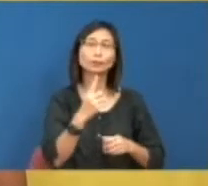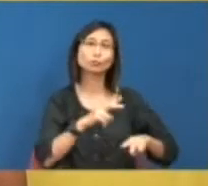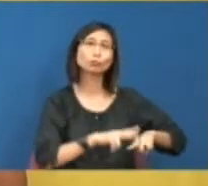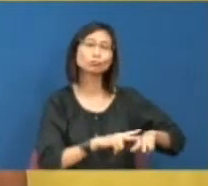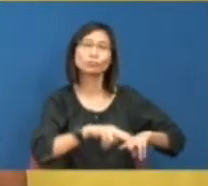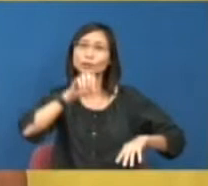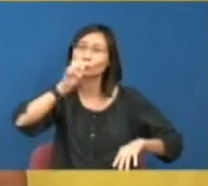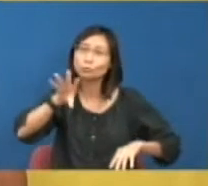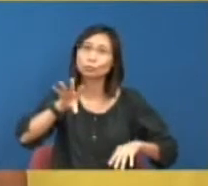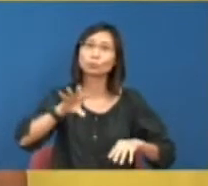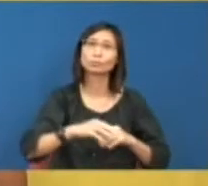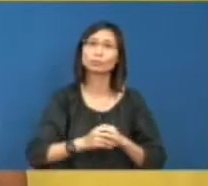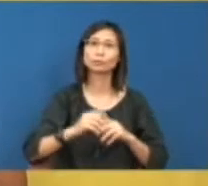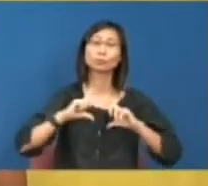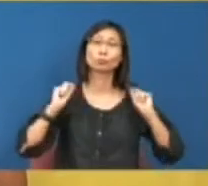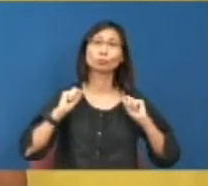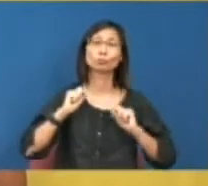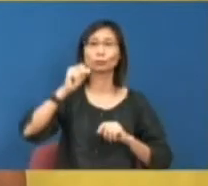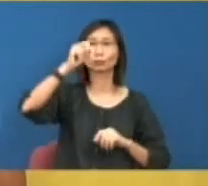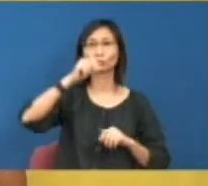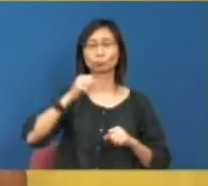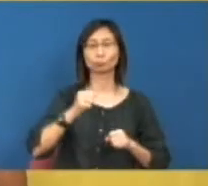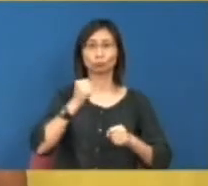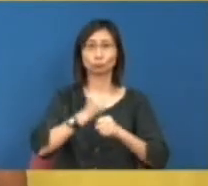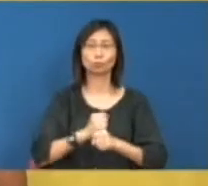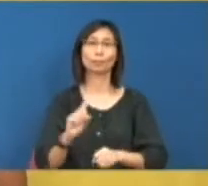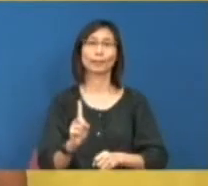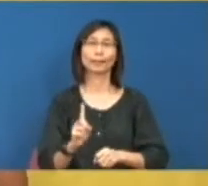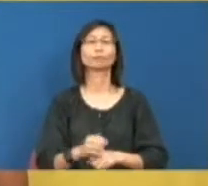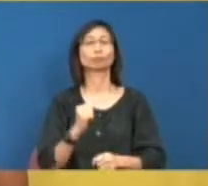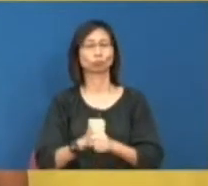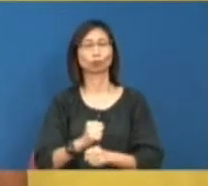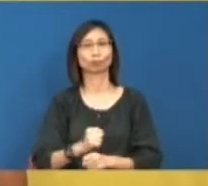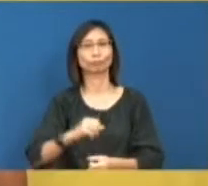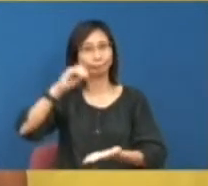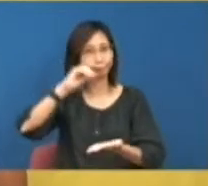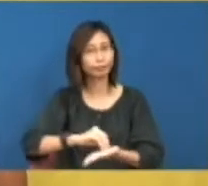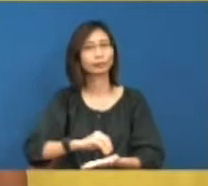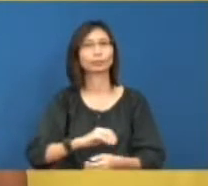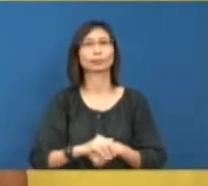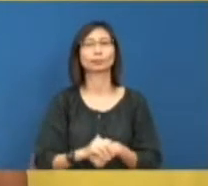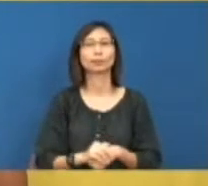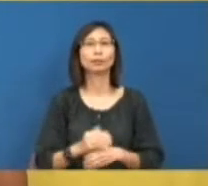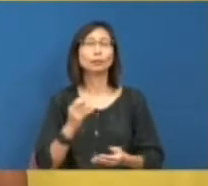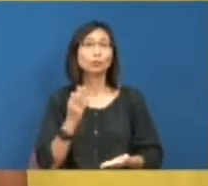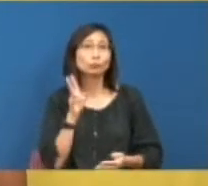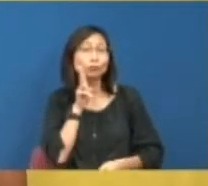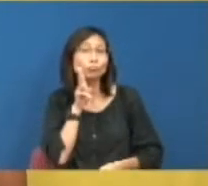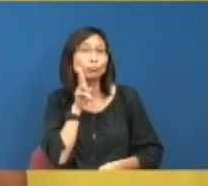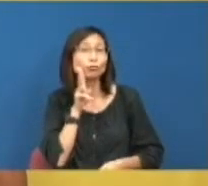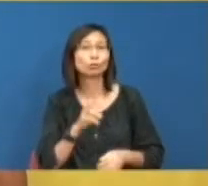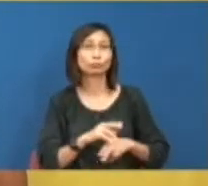乜嘢就要做，一定要做。如果阿爺冇話到做乜嘢咧，咁佢就可以自